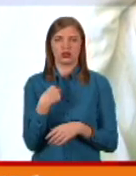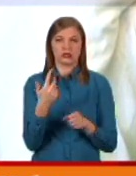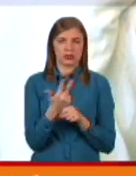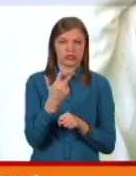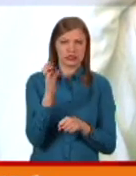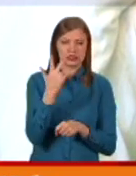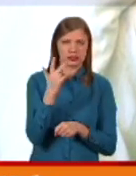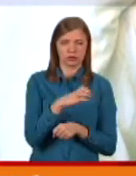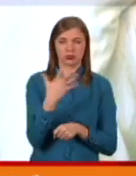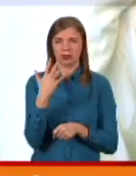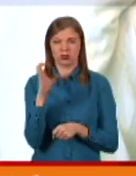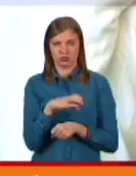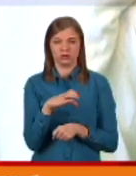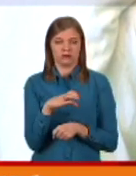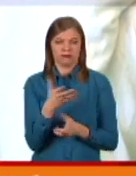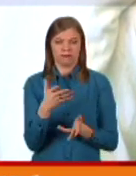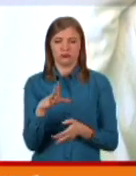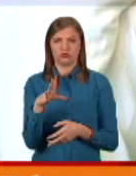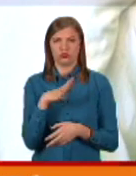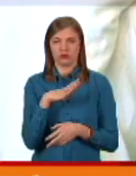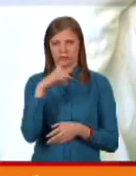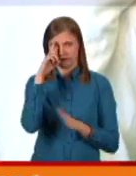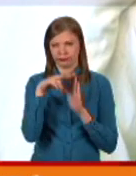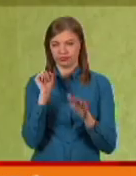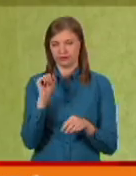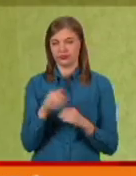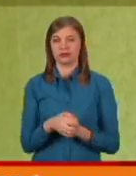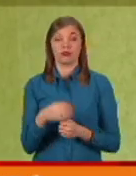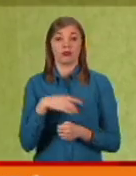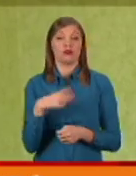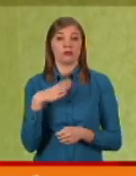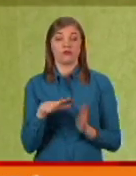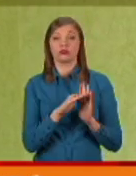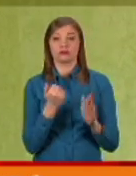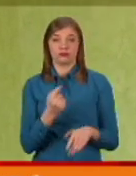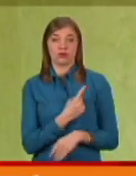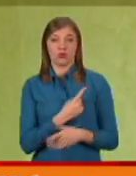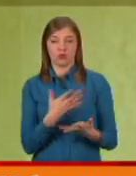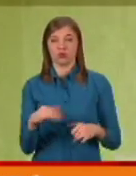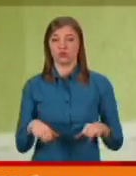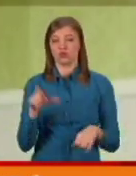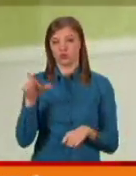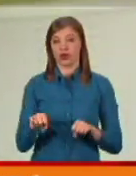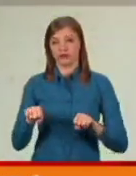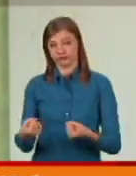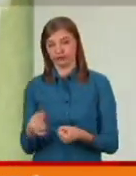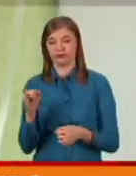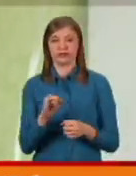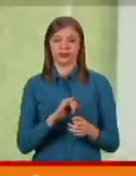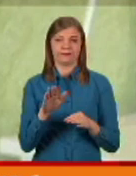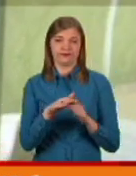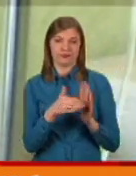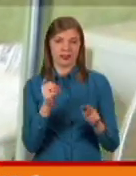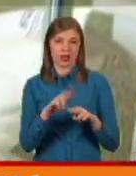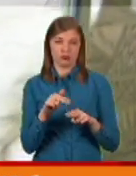3 там секунди, чи 5, я не знаю, скільки там секунд десь. Короткочасно втратив свідомість. Довелося гукати охорону. Хулігана скрутили та викликали поліцію,